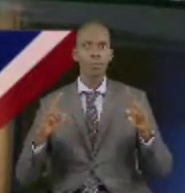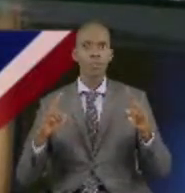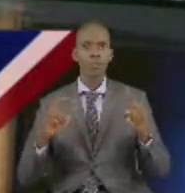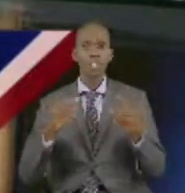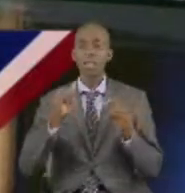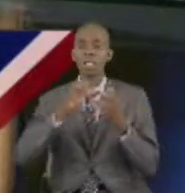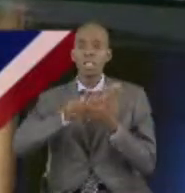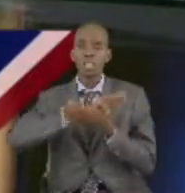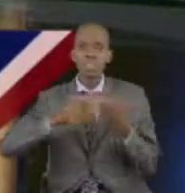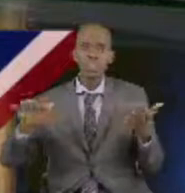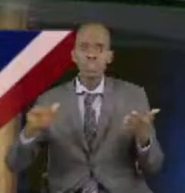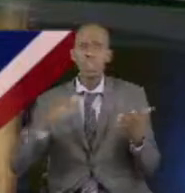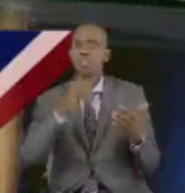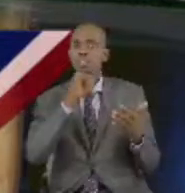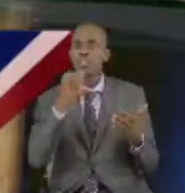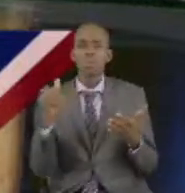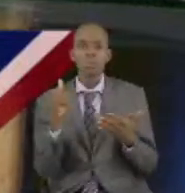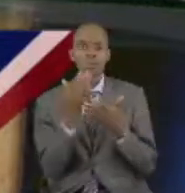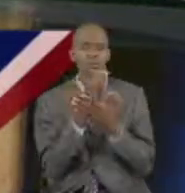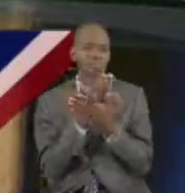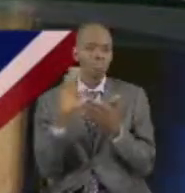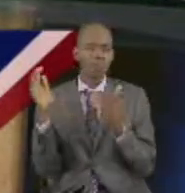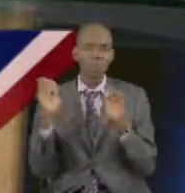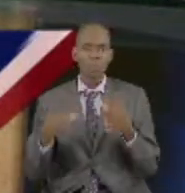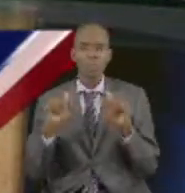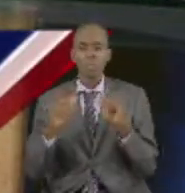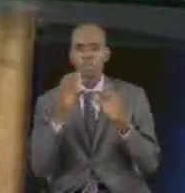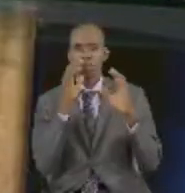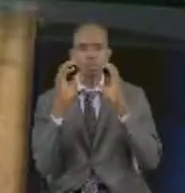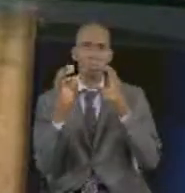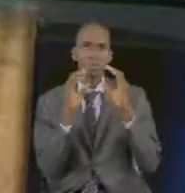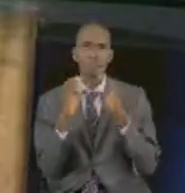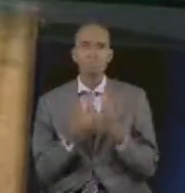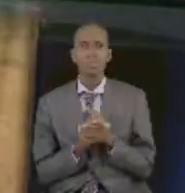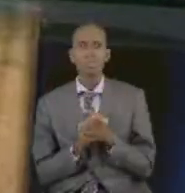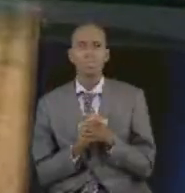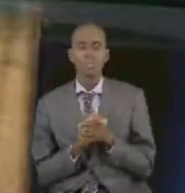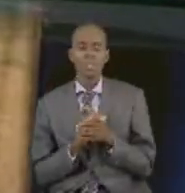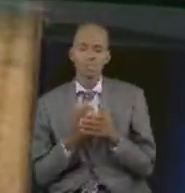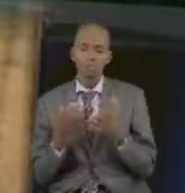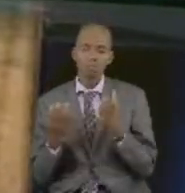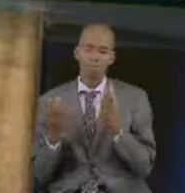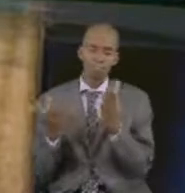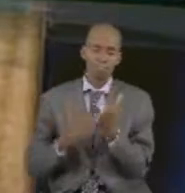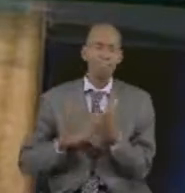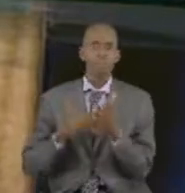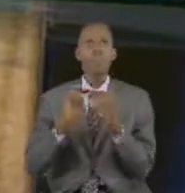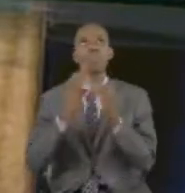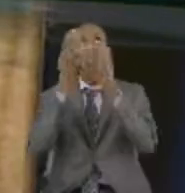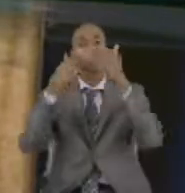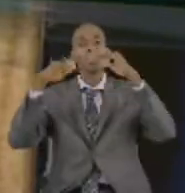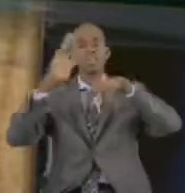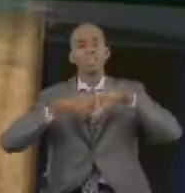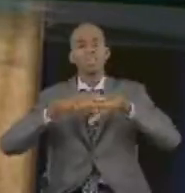la conversion clay indiscutable la conversion indispensable indiscutable